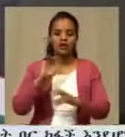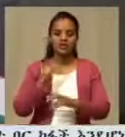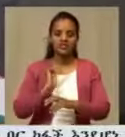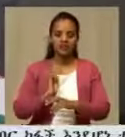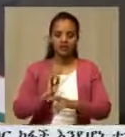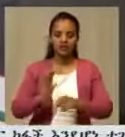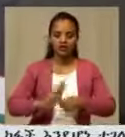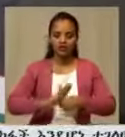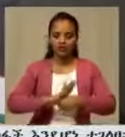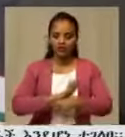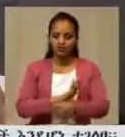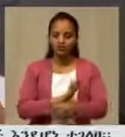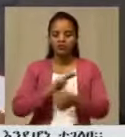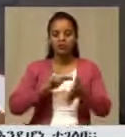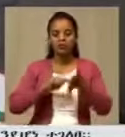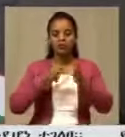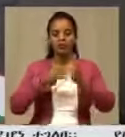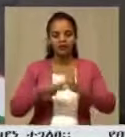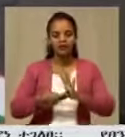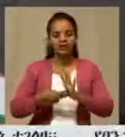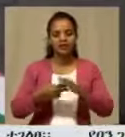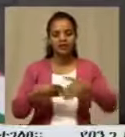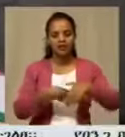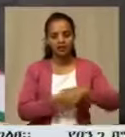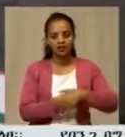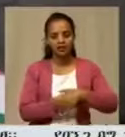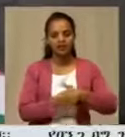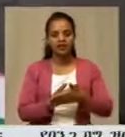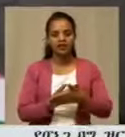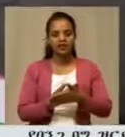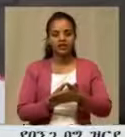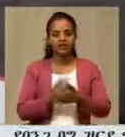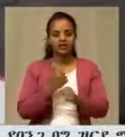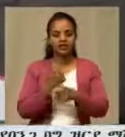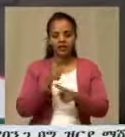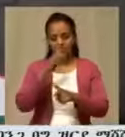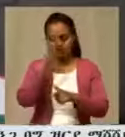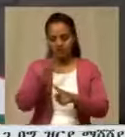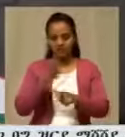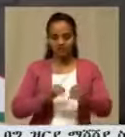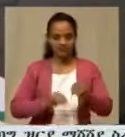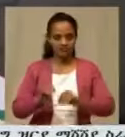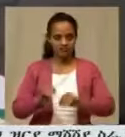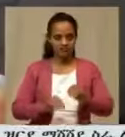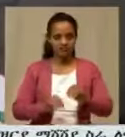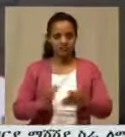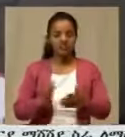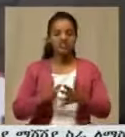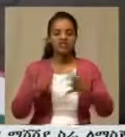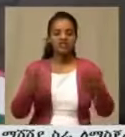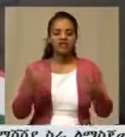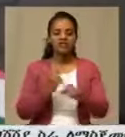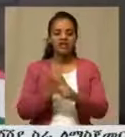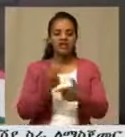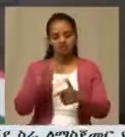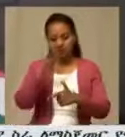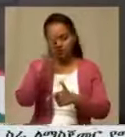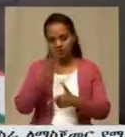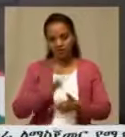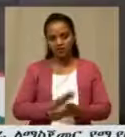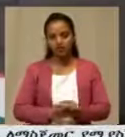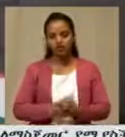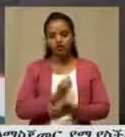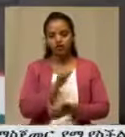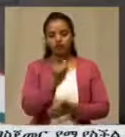አሟልቶ ማለትም የገቢ የኢንተርፕራይዝ አንቀሳቃሶችን በመፍጠር ሰፊ የስራ እድል በመፍጠር